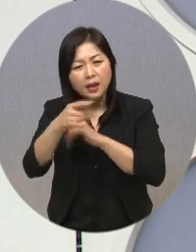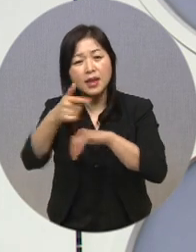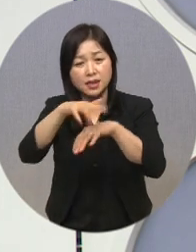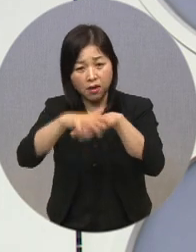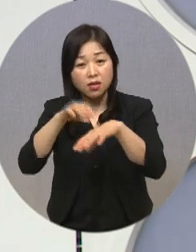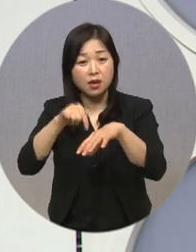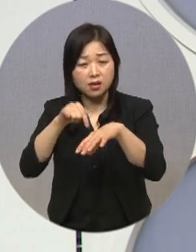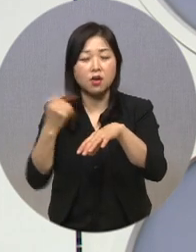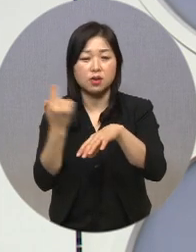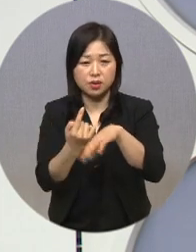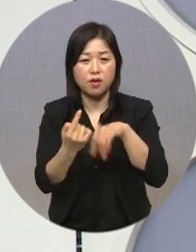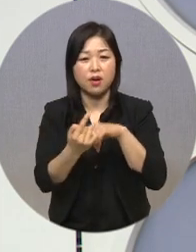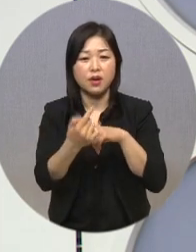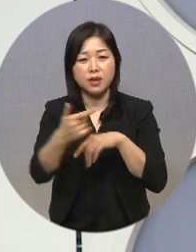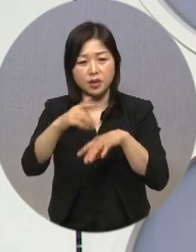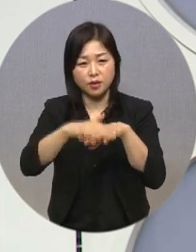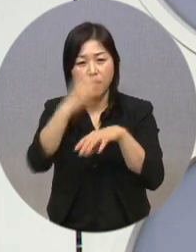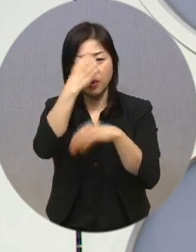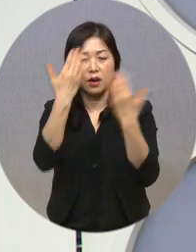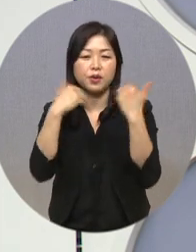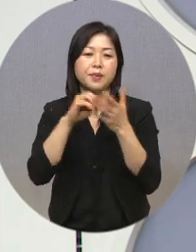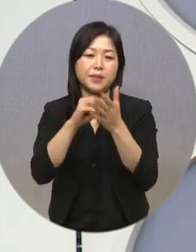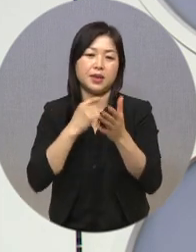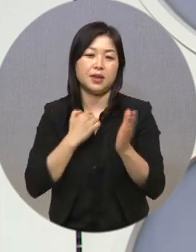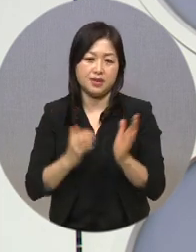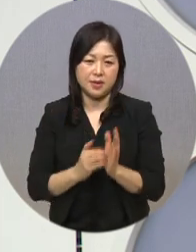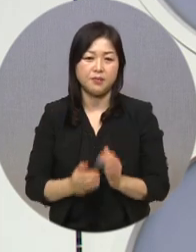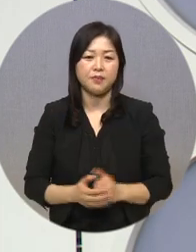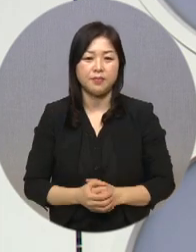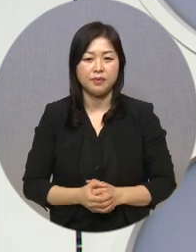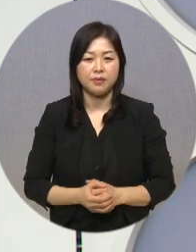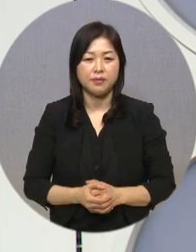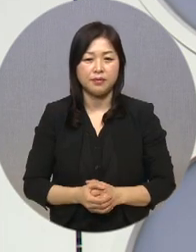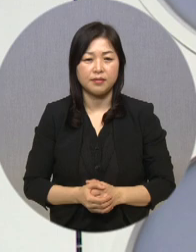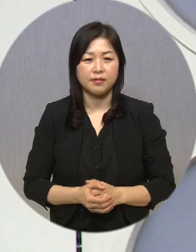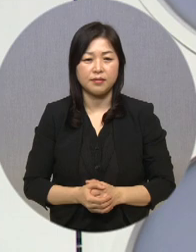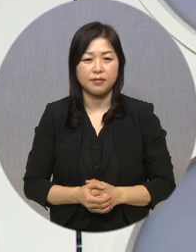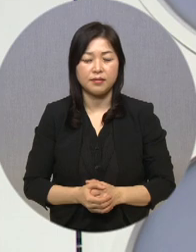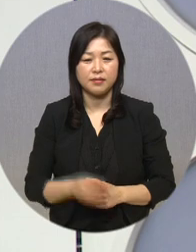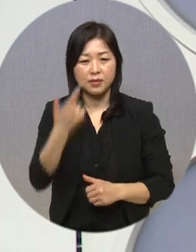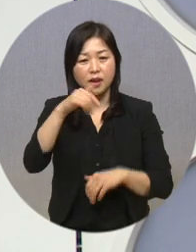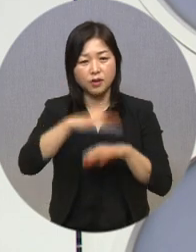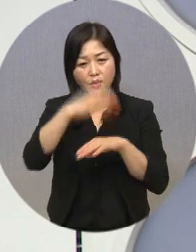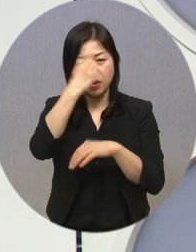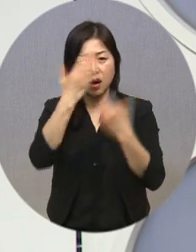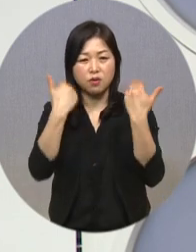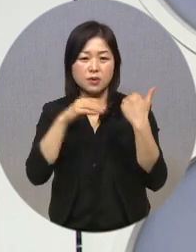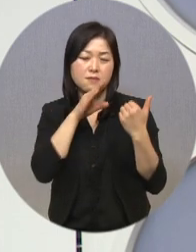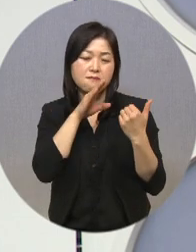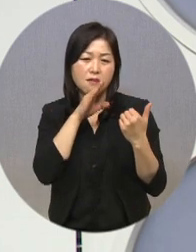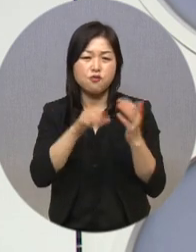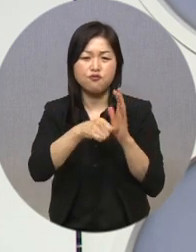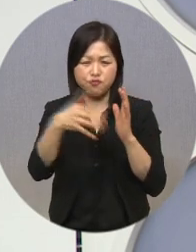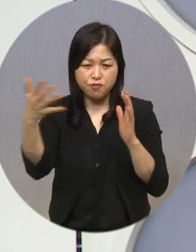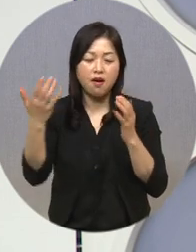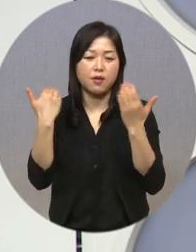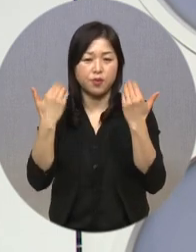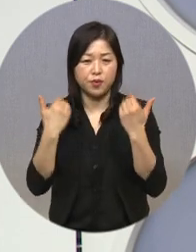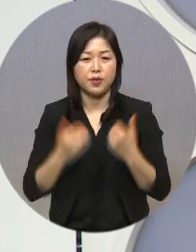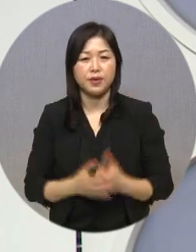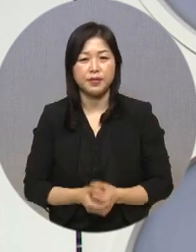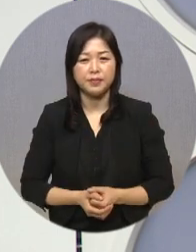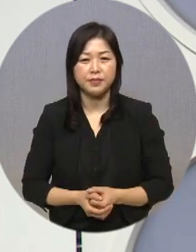대전에서 대전고등학교에 입학했습니다. 네. 그 대전고등학교는 유명한 거기서는 유명한 학교입니다. 예, 예.